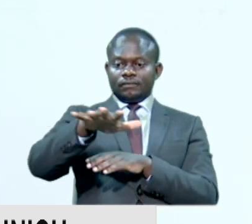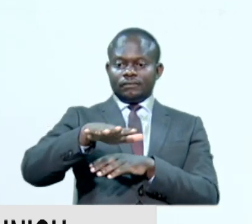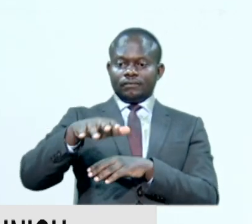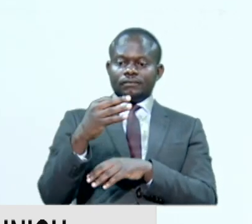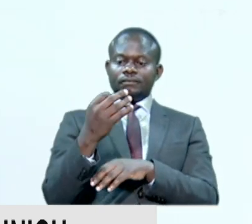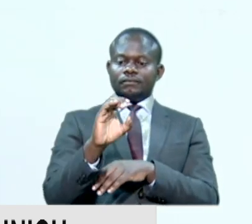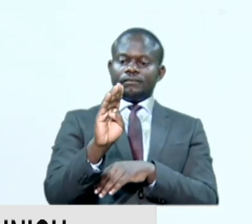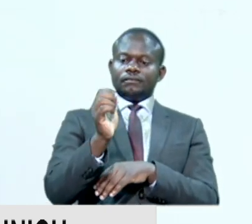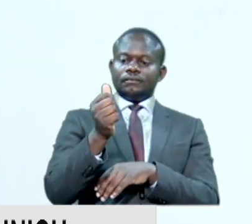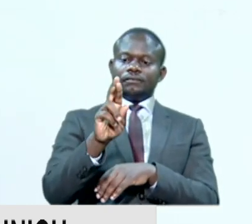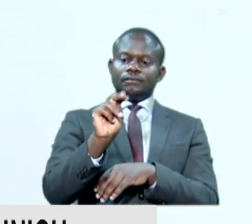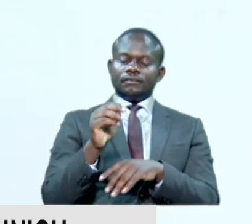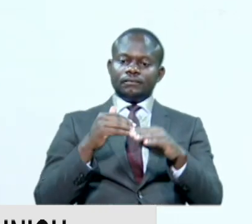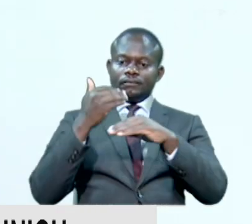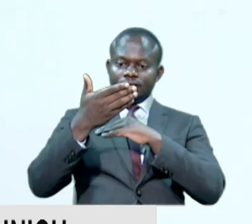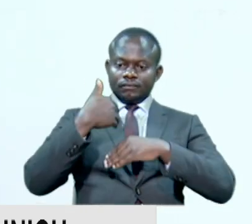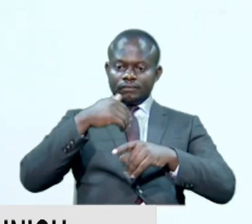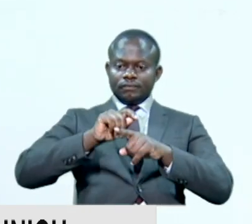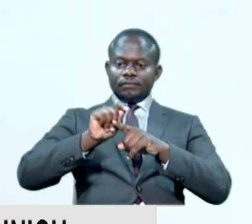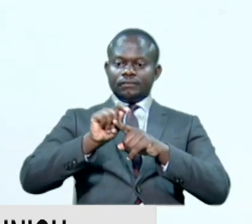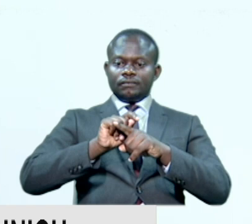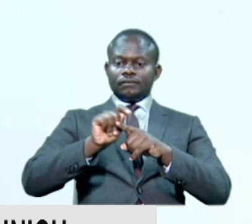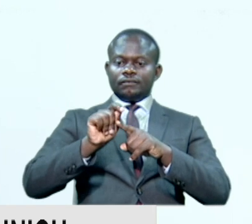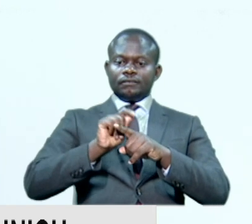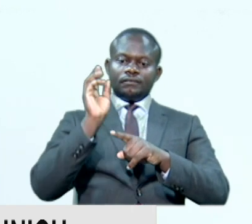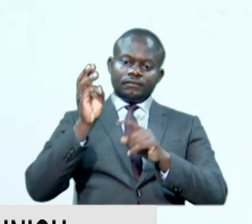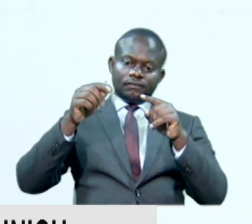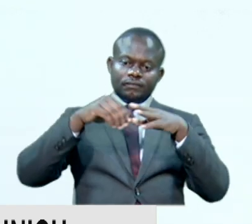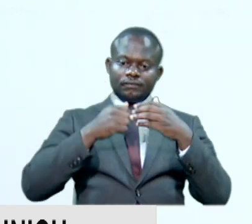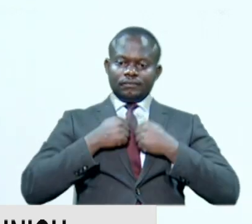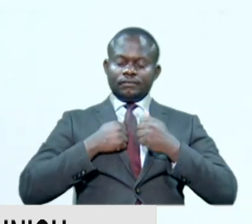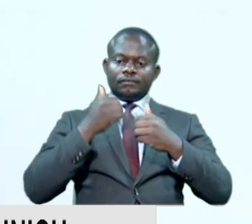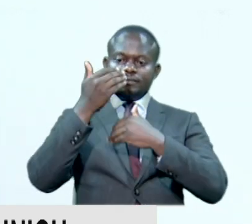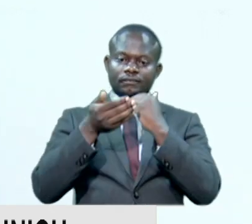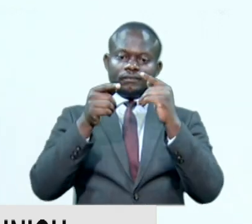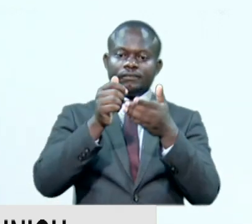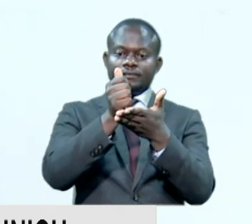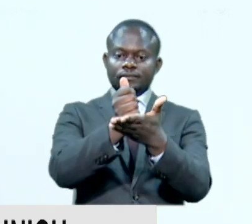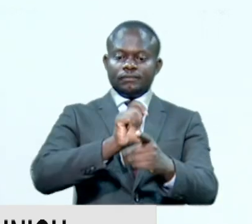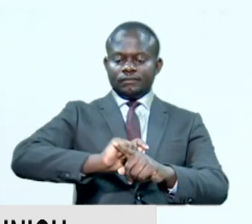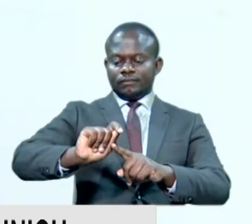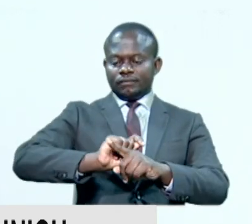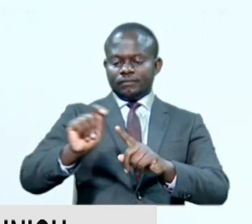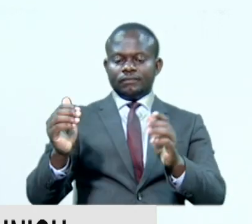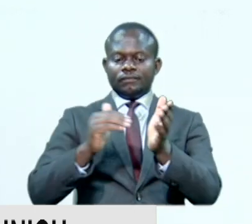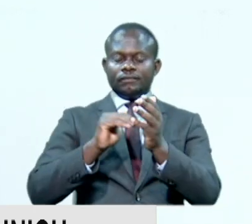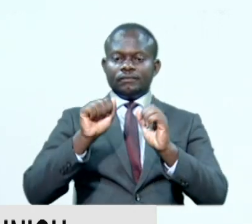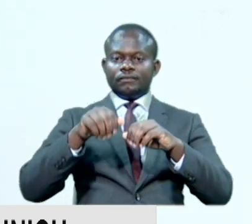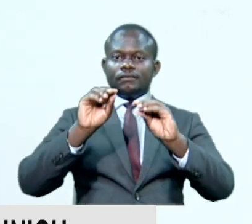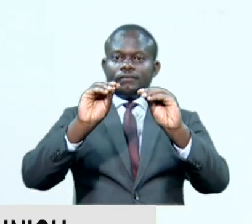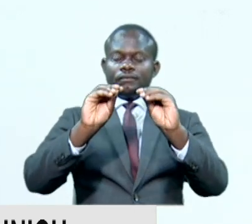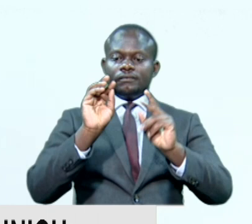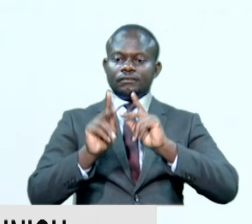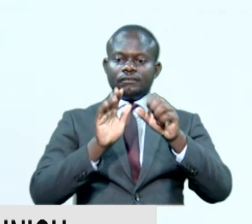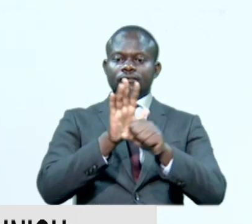FC Bayern none tukagira n'abatoza ba FC Bayern bazaza mu Rwanda bakajya baza gufasha gutoza no kuba bakwigisha